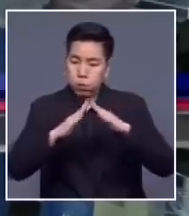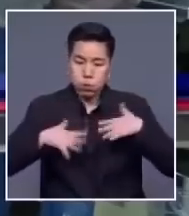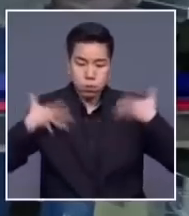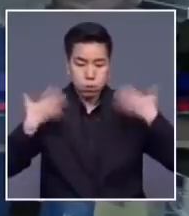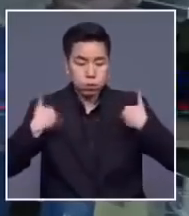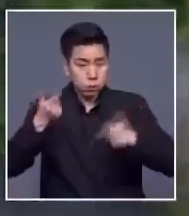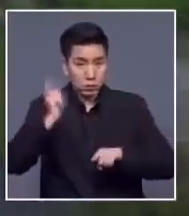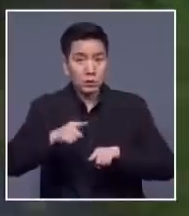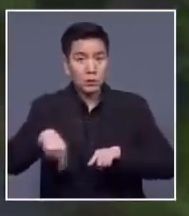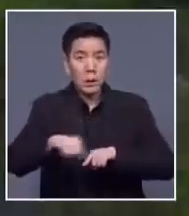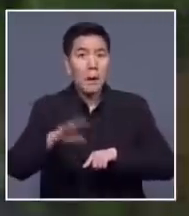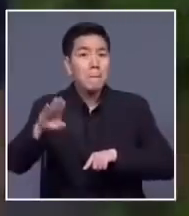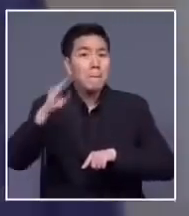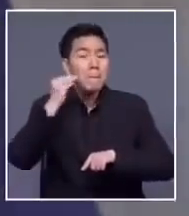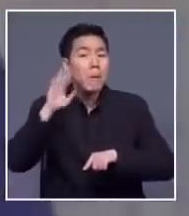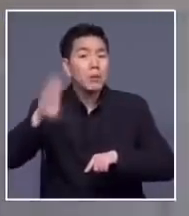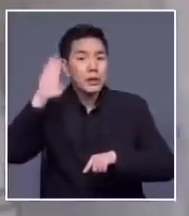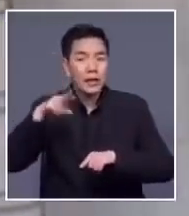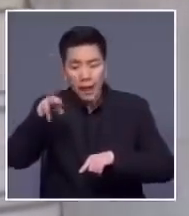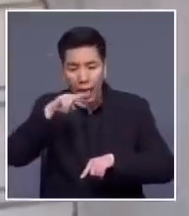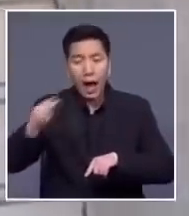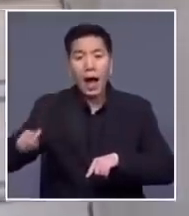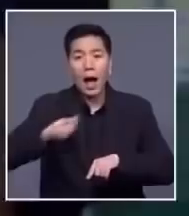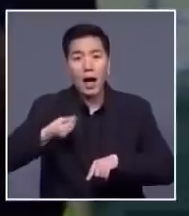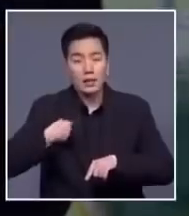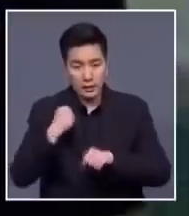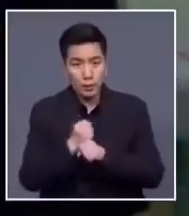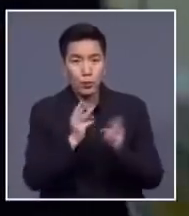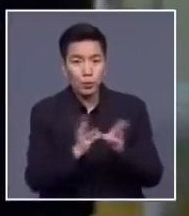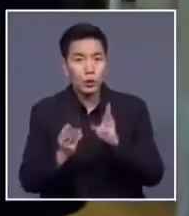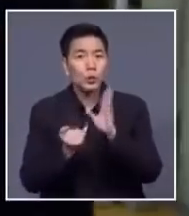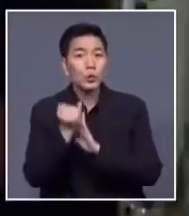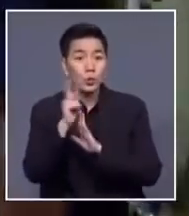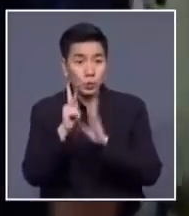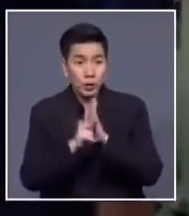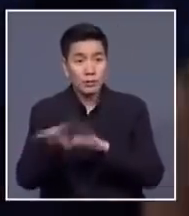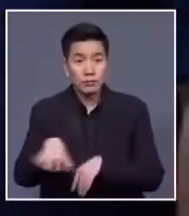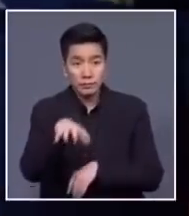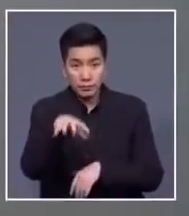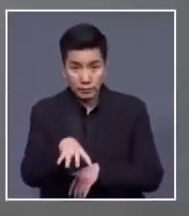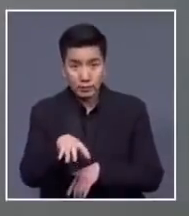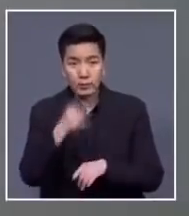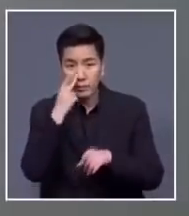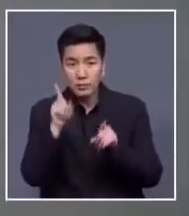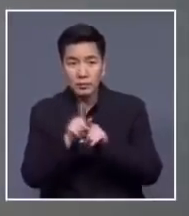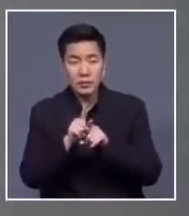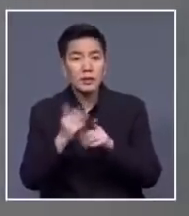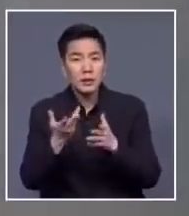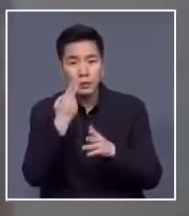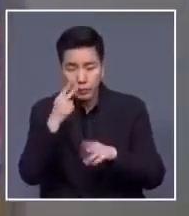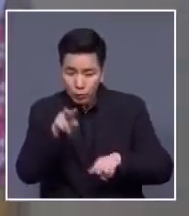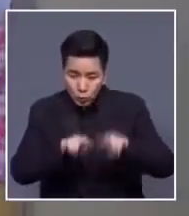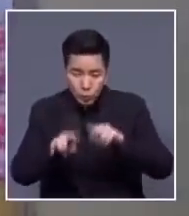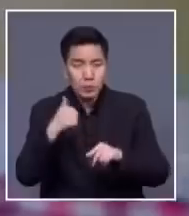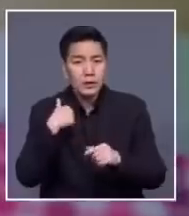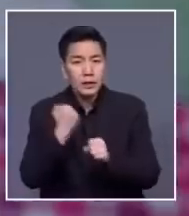ดิการที่ทางบริษัทจัดหาให้ครับเพราะว่าเรามาแบบถูกกฎหมายก็คือมีการดูแล